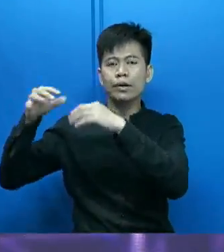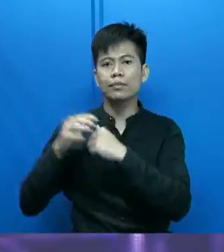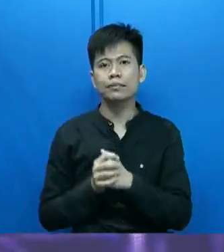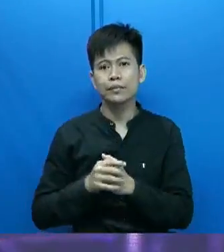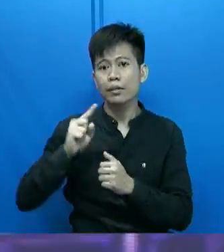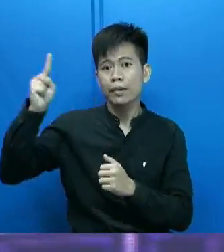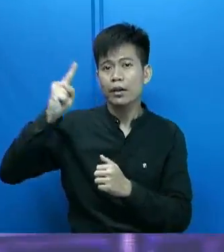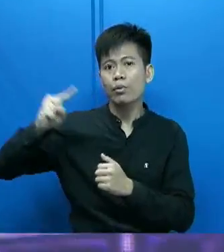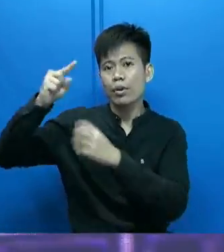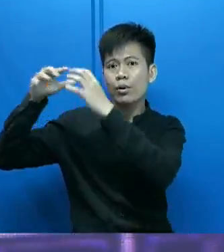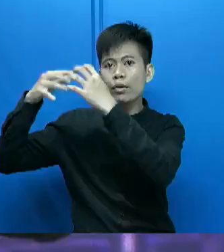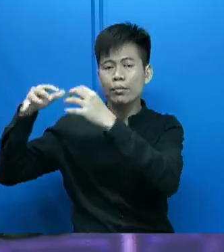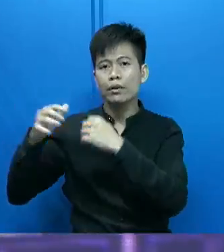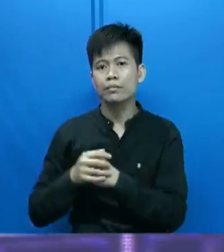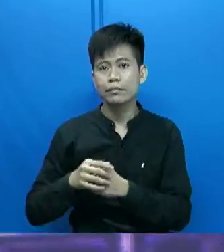Takbir.